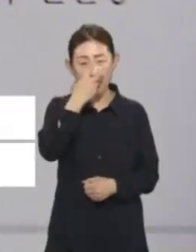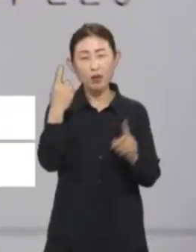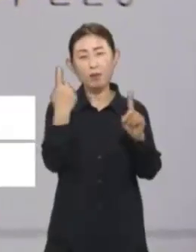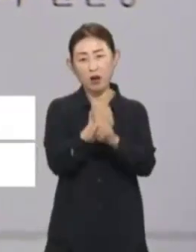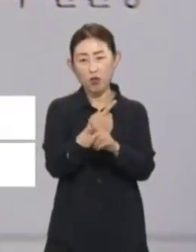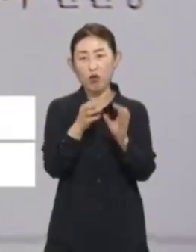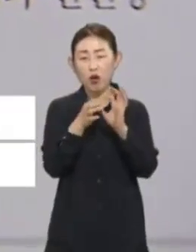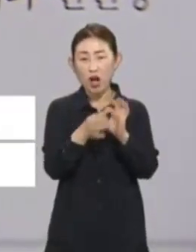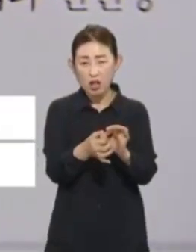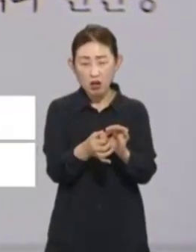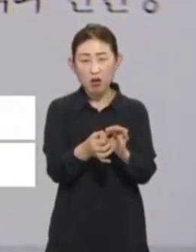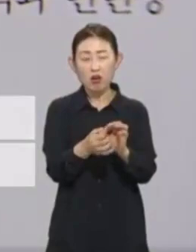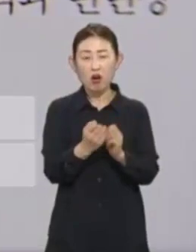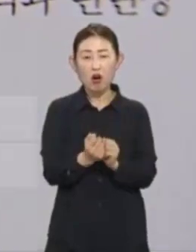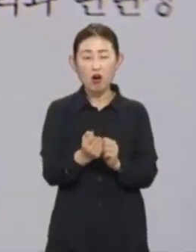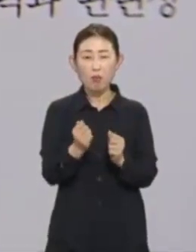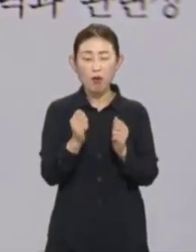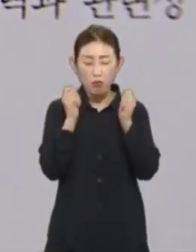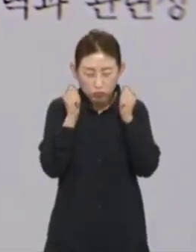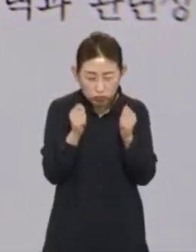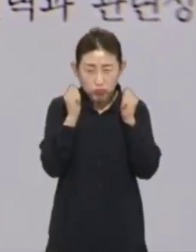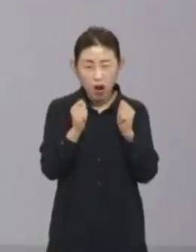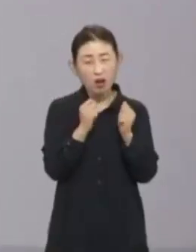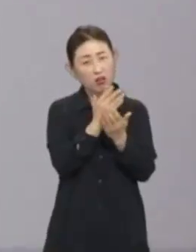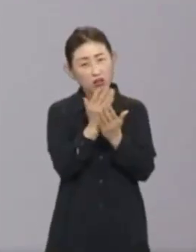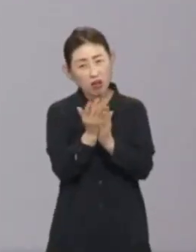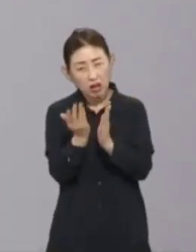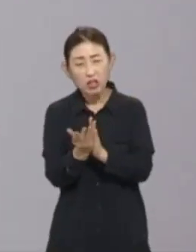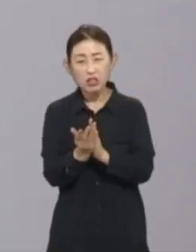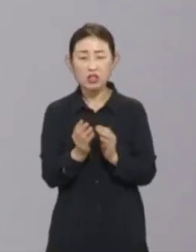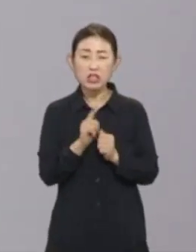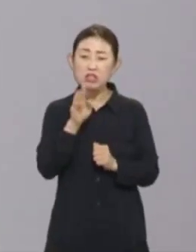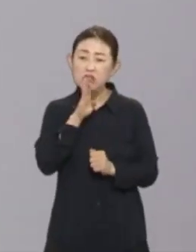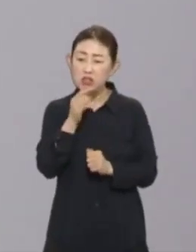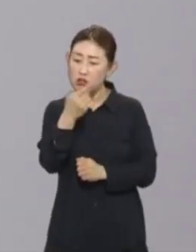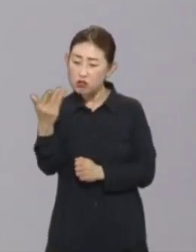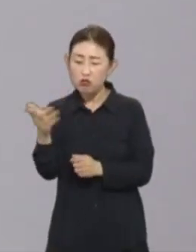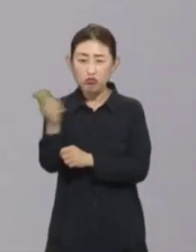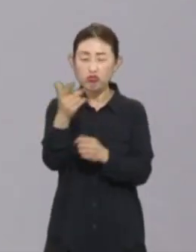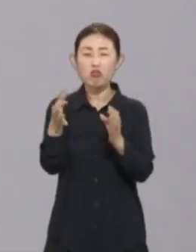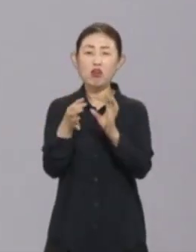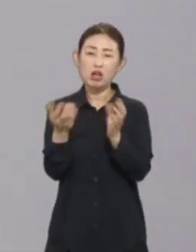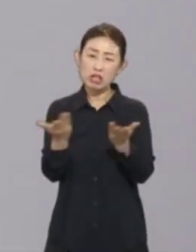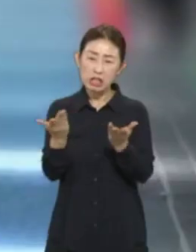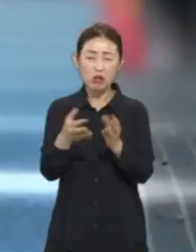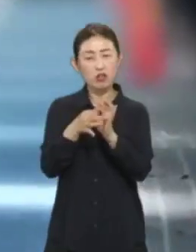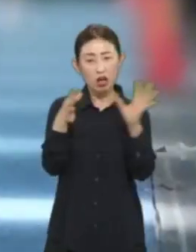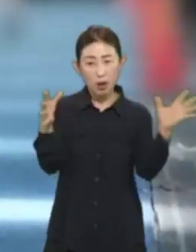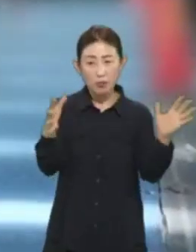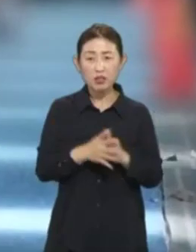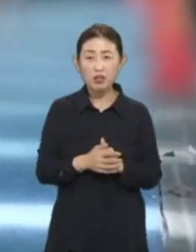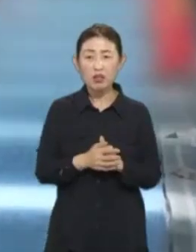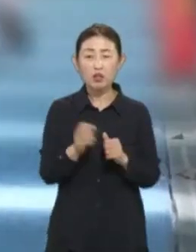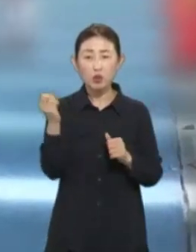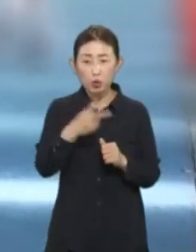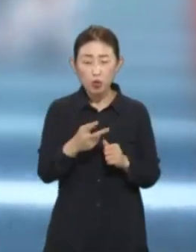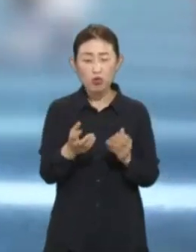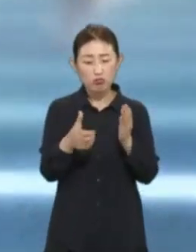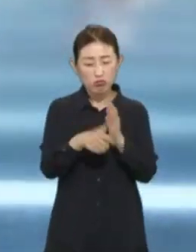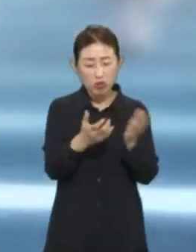연구에선 유연성과 윗몸 일으키기 등의 종목들이 실제 소방 직무 수행과 관련이 없다며 버피 테스트와